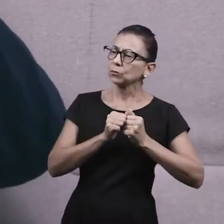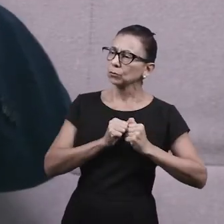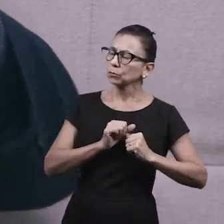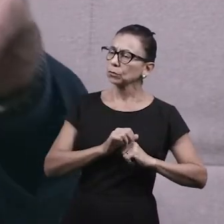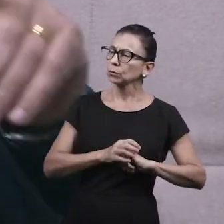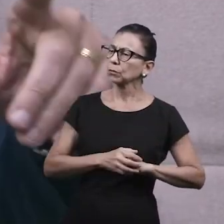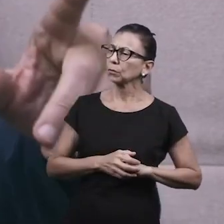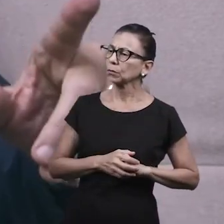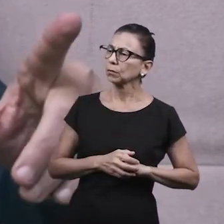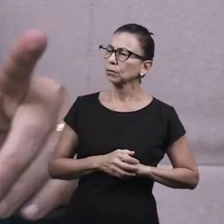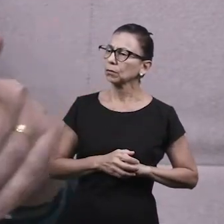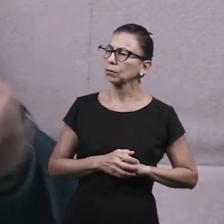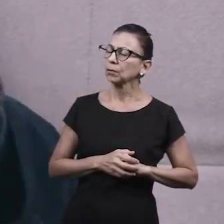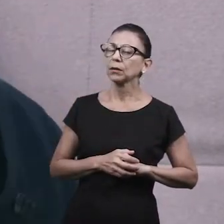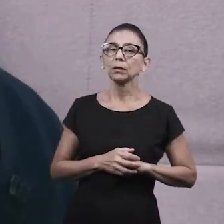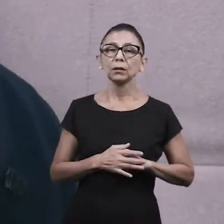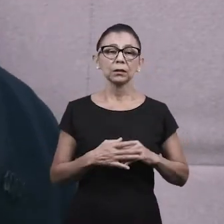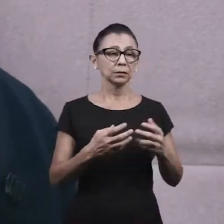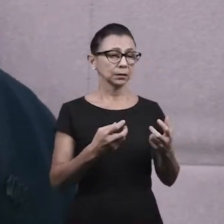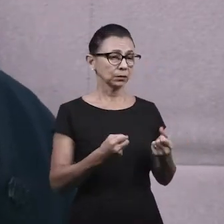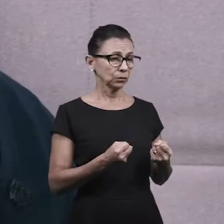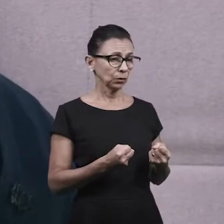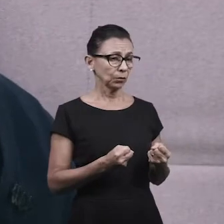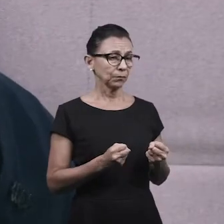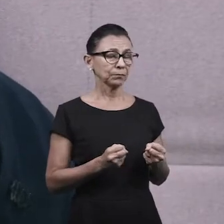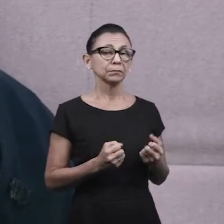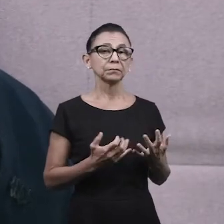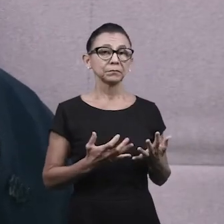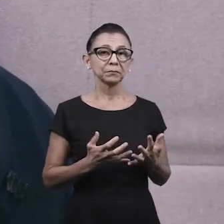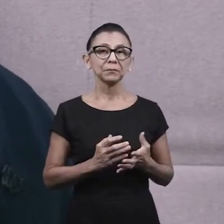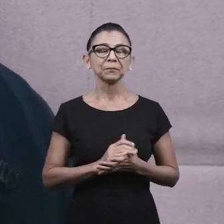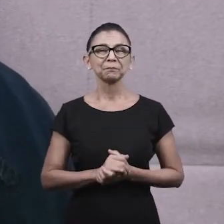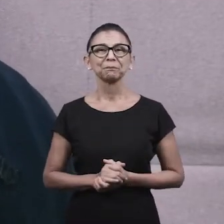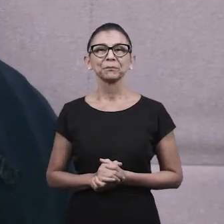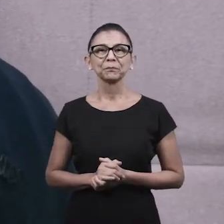Peut-être cette invitation vous est faite aujourd'hui. Peut-être